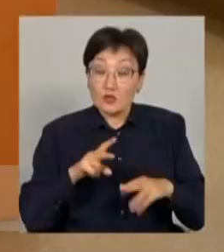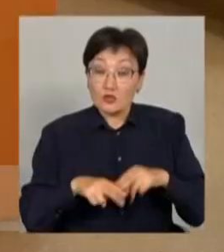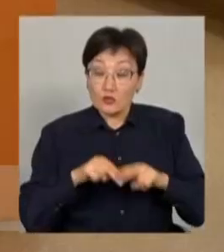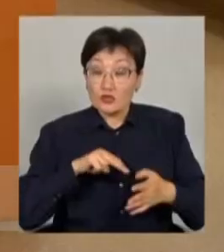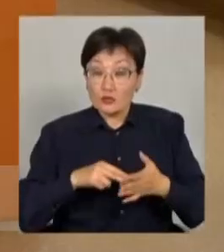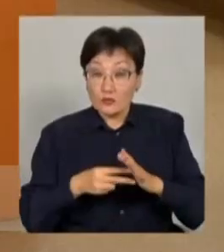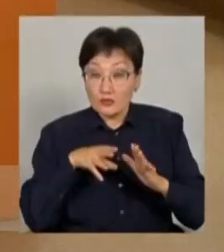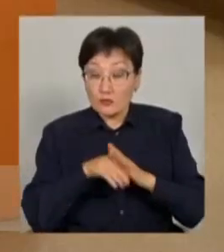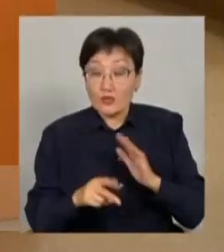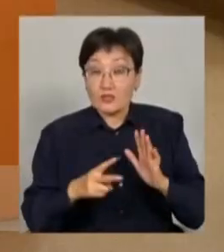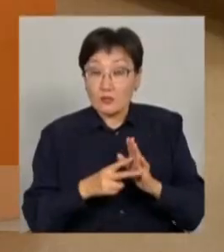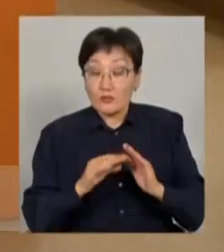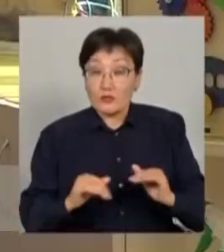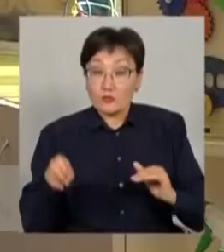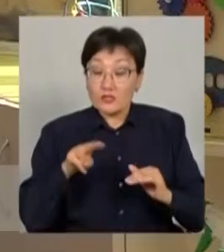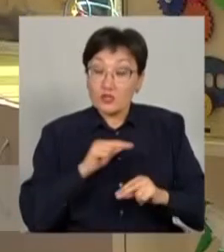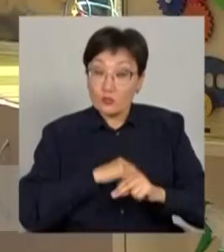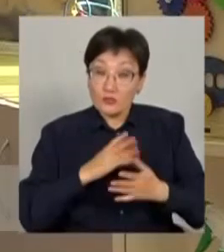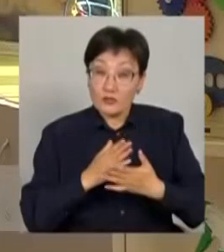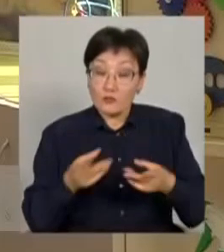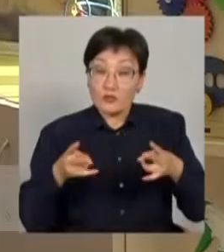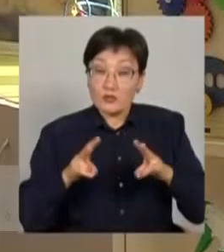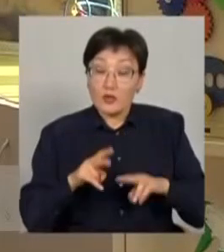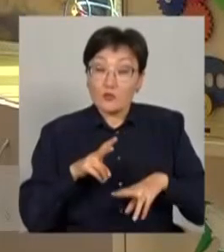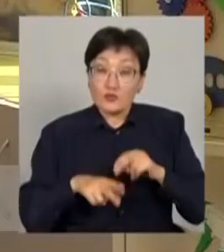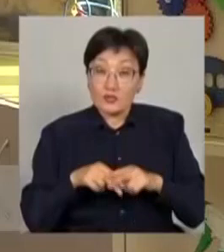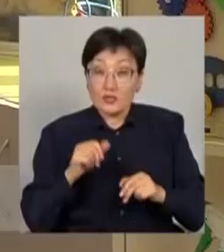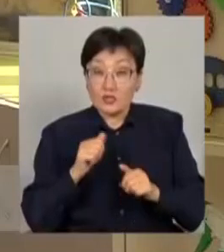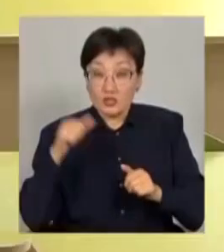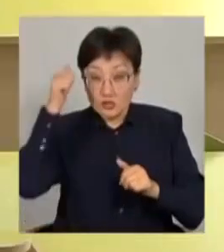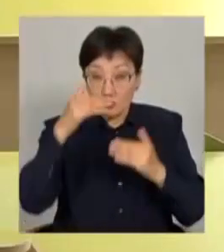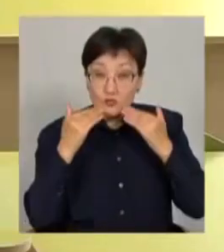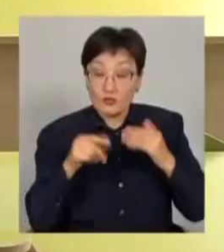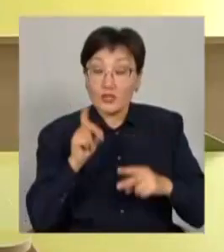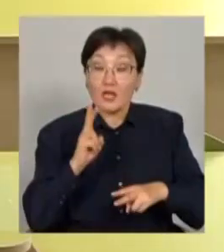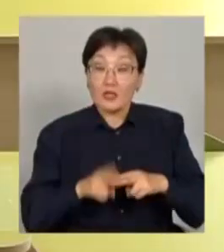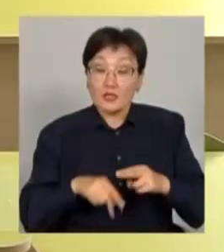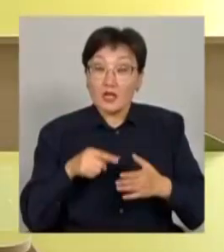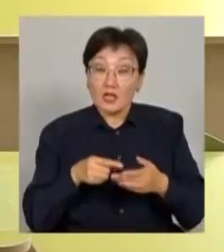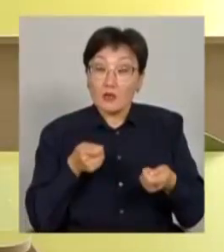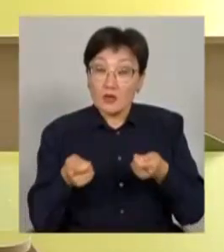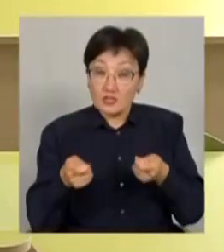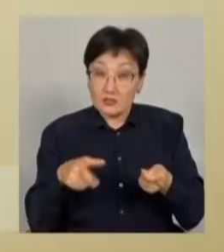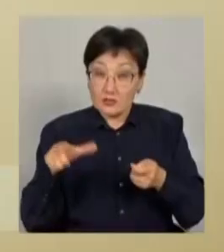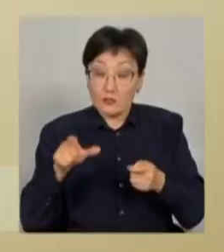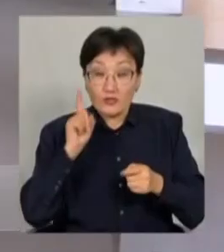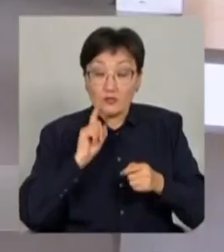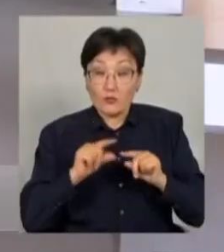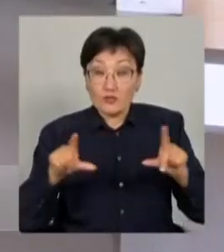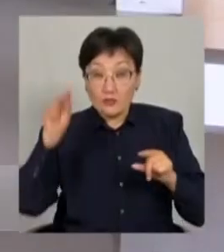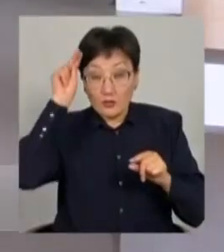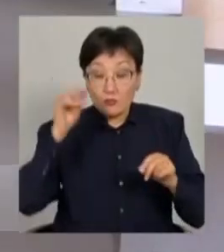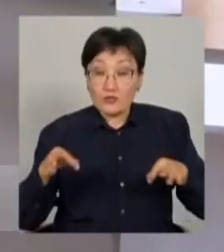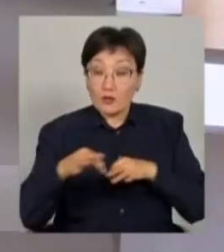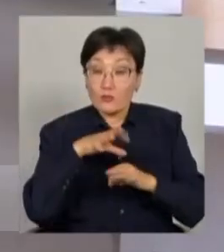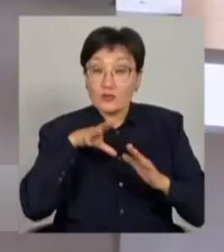жоспарланған. Оның жетеуі қазір жұмыс істеп тұр. Қалғанының құрылысы жыл соңына дейін аяқталады деді қала басшысы. Жайлы мектеп ұлттық